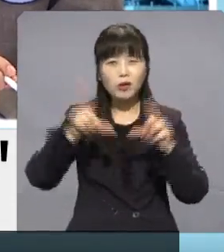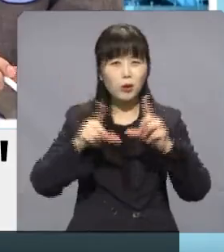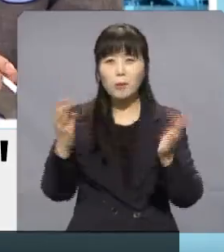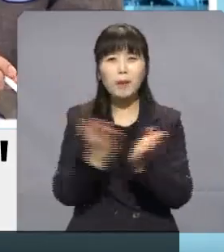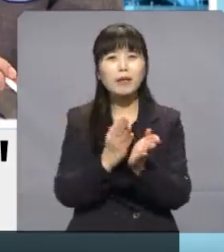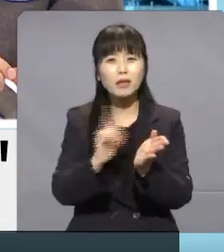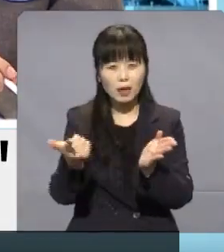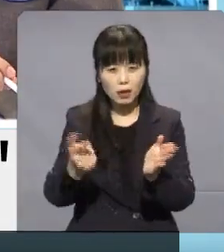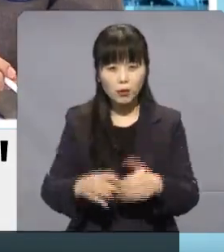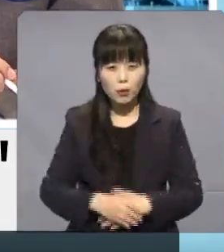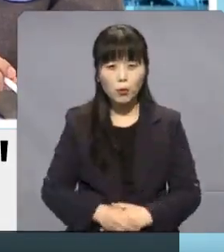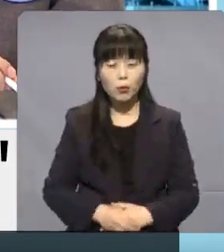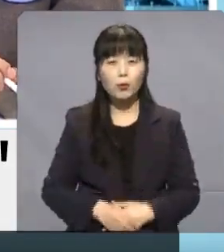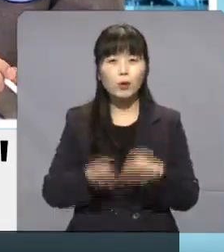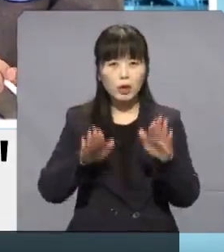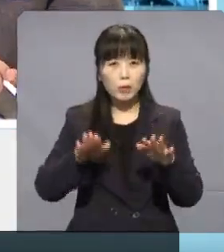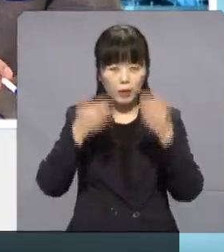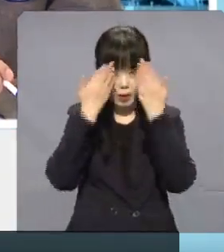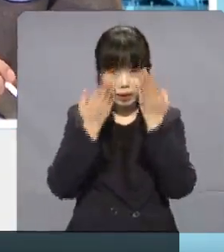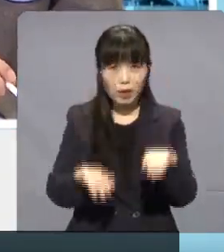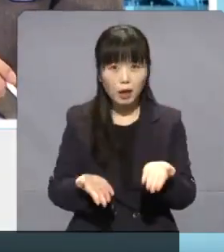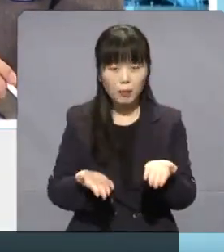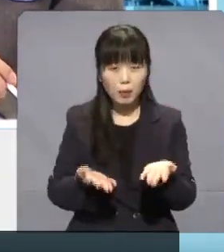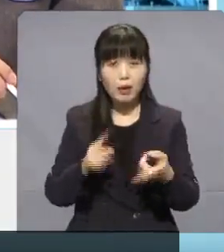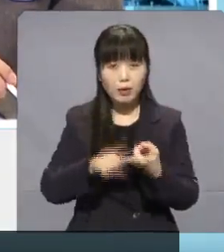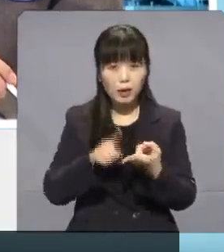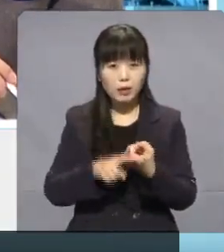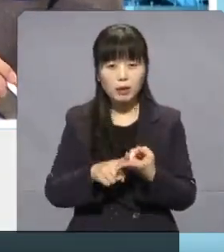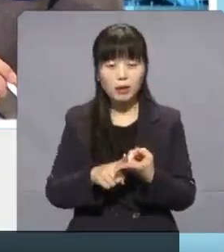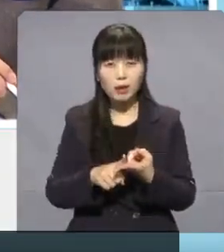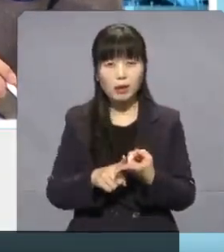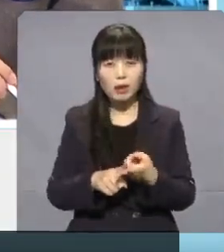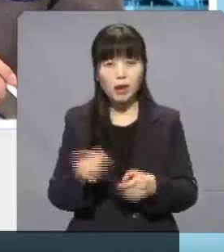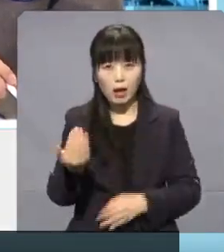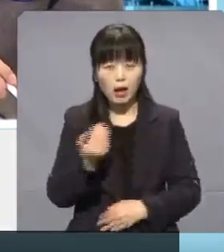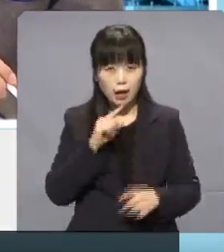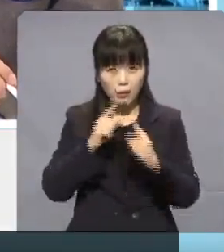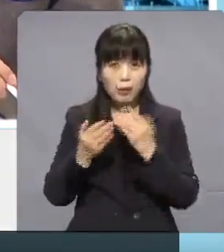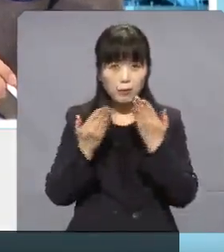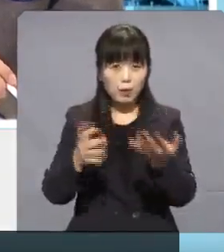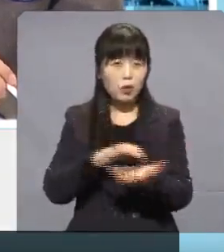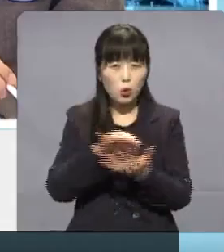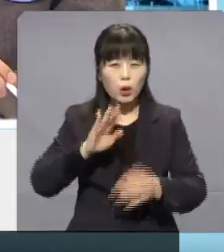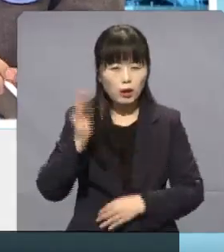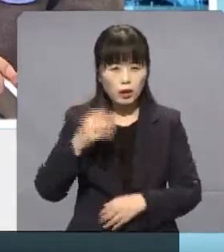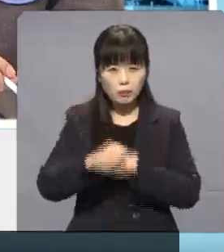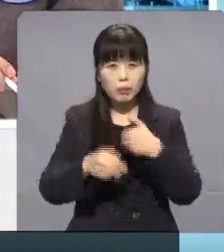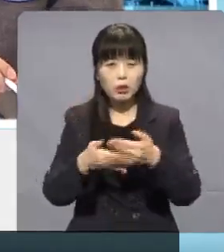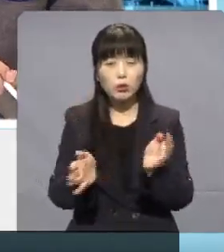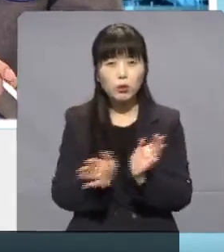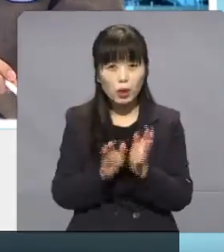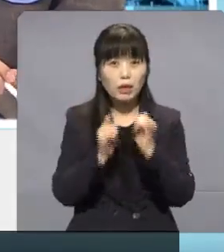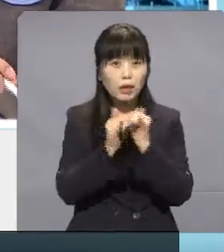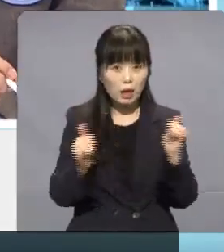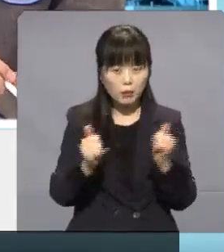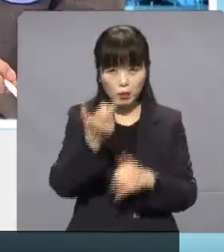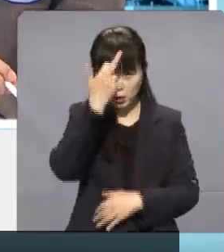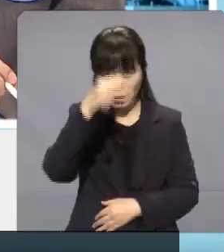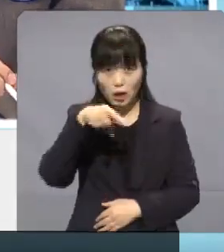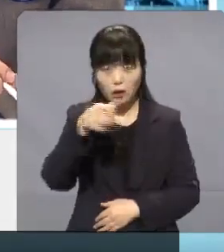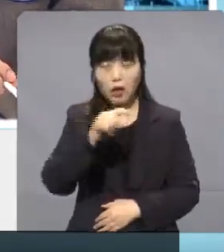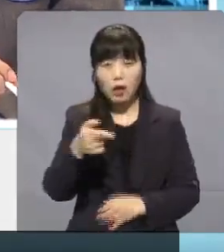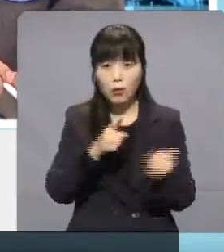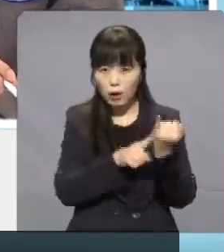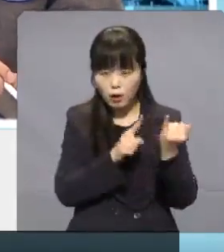안 맞는다. 그래서 이번 사면에 저는 뭐 아까 얘기했던 논란이 되는 민주당 인사들이라든지 최서원